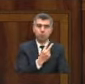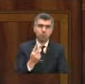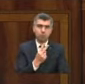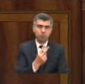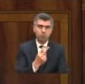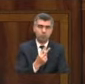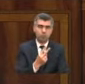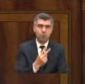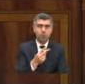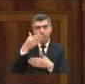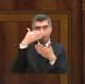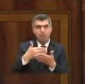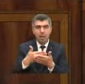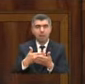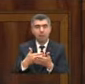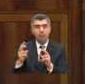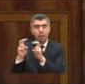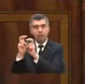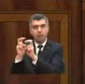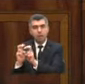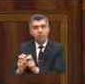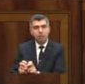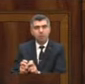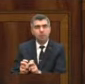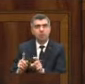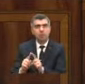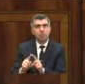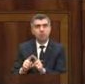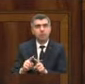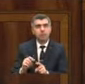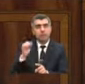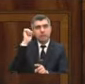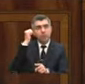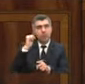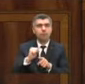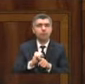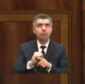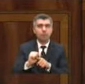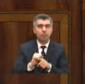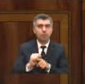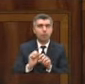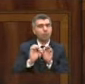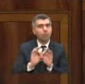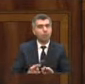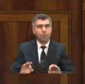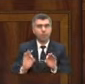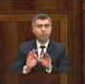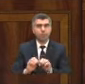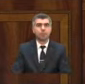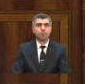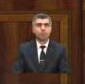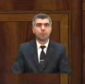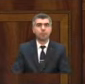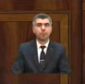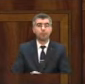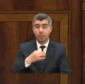بين الدول الأقل نسبة تغطية من طرف التأطير الطبي والتمريضي، في حين